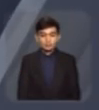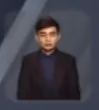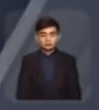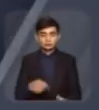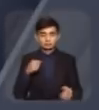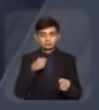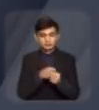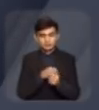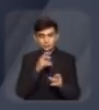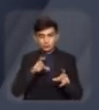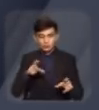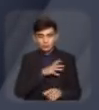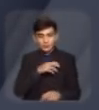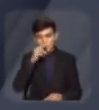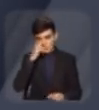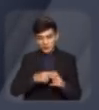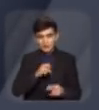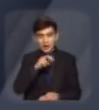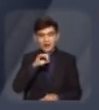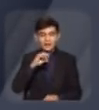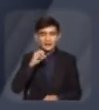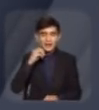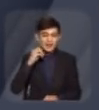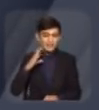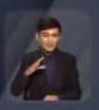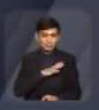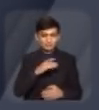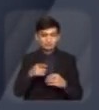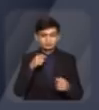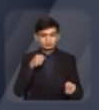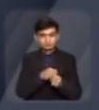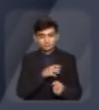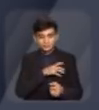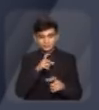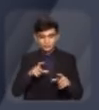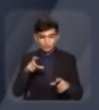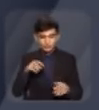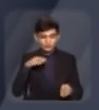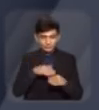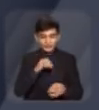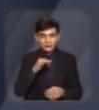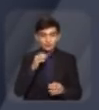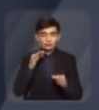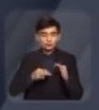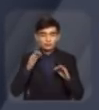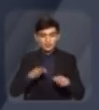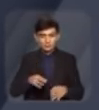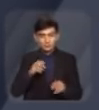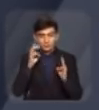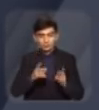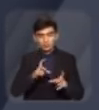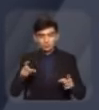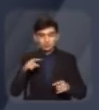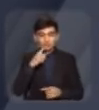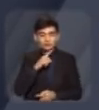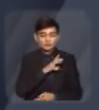Давили людей. Как накажут братьев Аликеевых, совершивших намеренный наезд? Что на суде рассказали пострадавшие? Во время одного из маневров